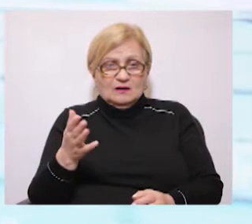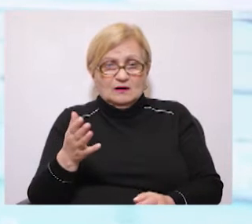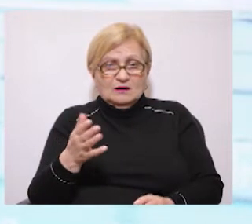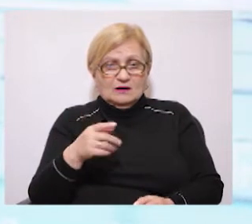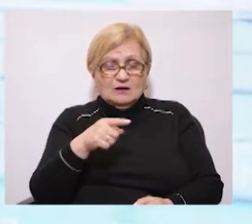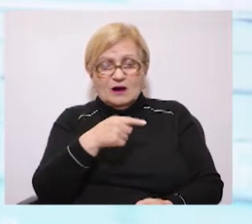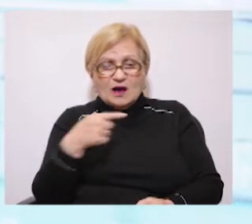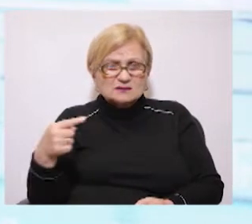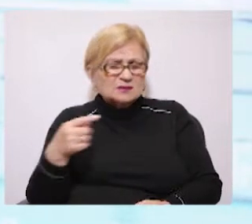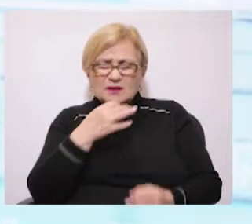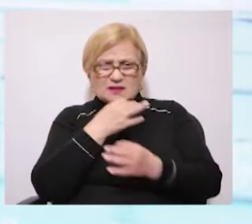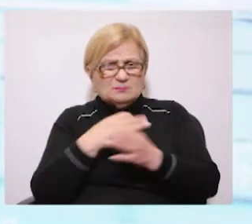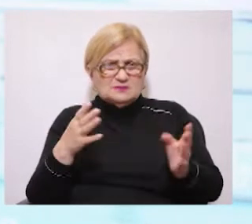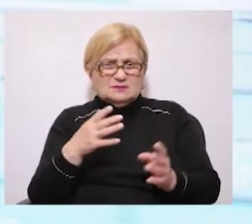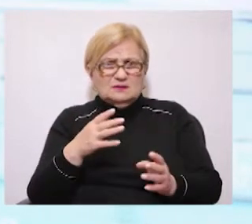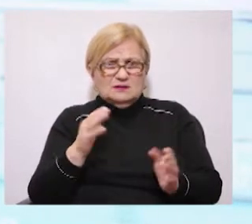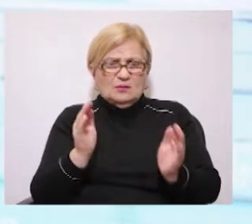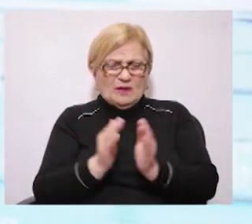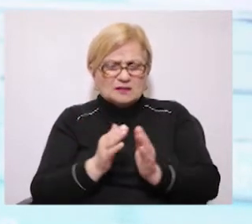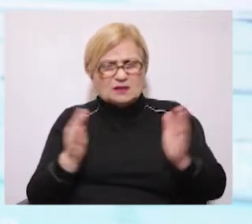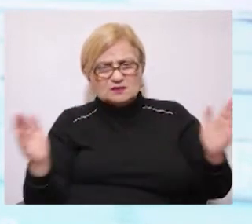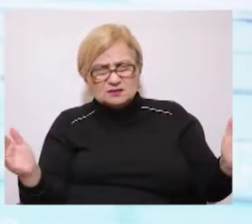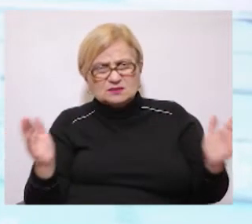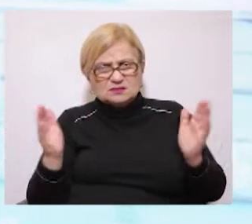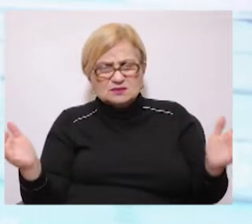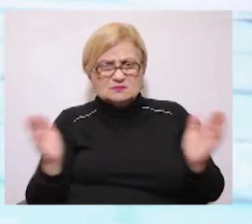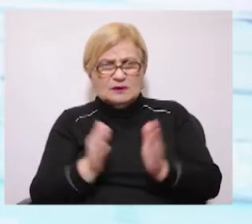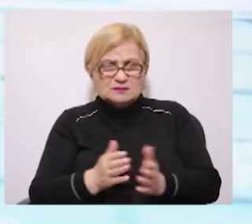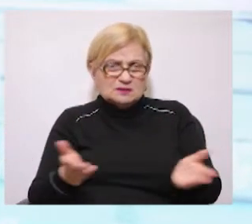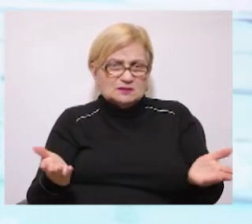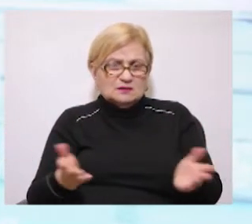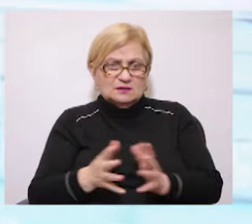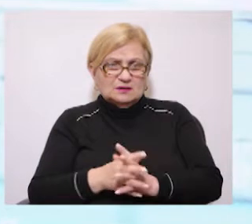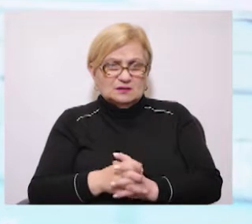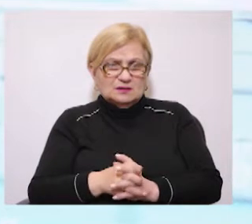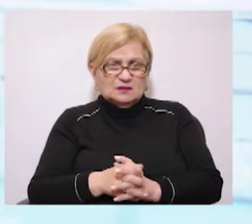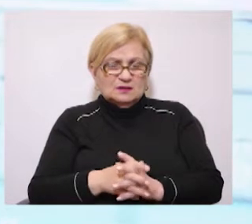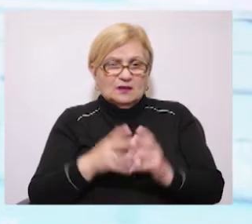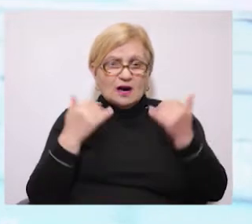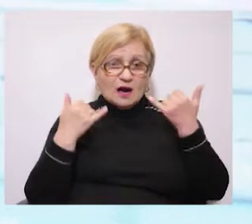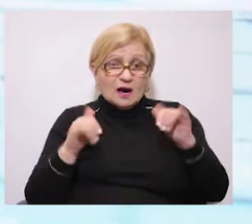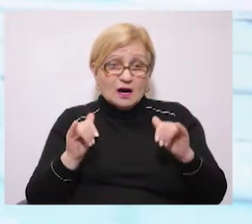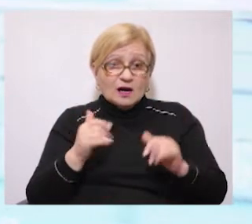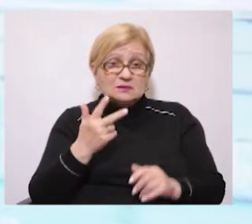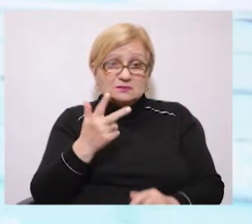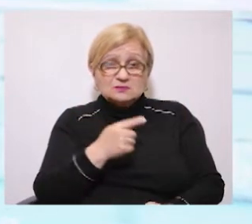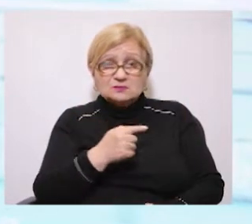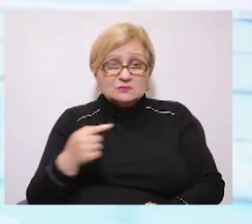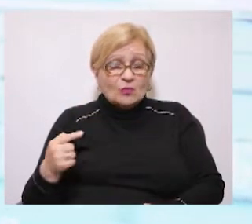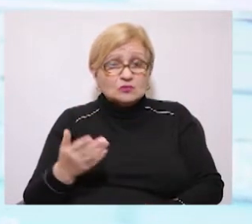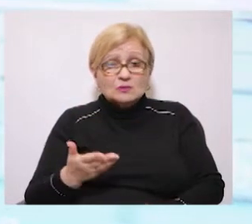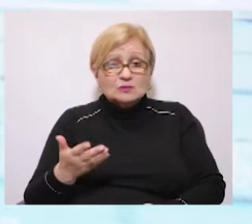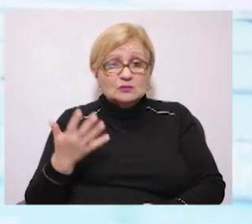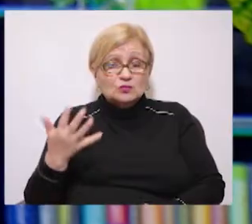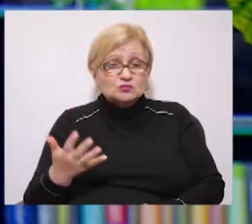ნებისმიერი აკლდება. პატარას დიდი აკლდება, დიახ. ჩვენ სამე კლასელებს გაუკურდება სამს, როგორ უნდა